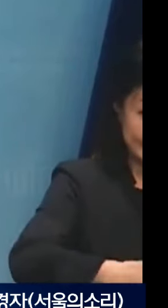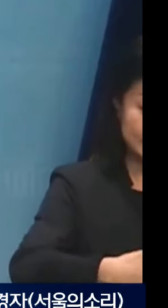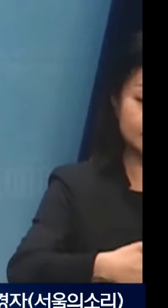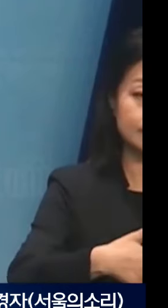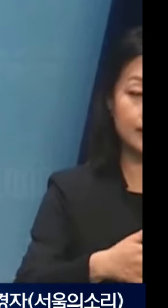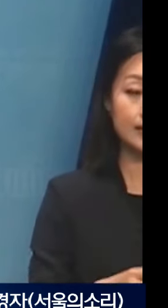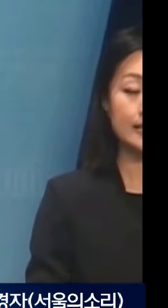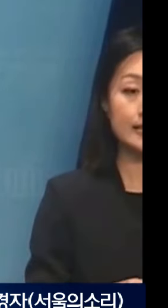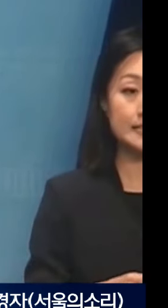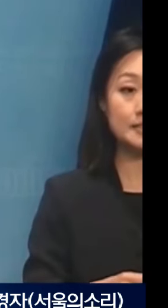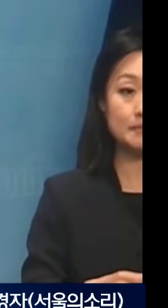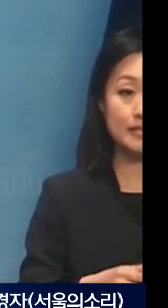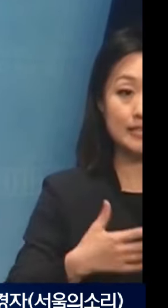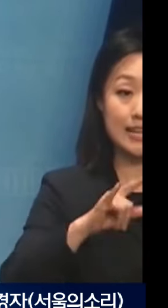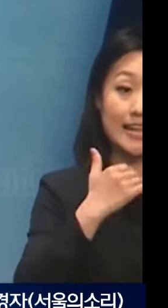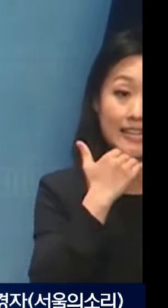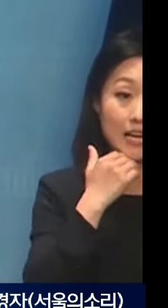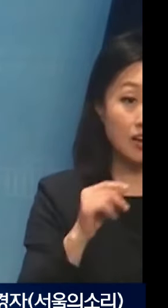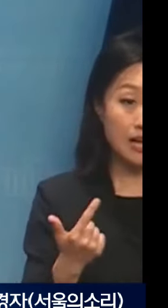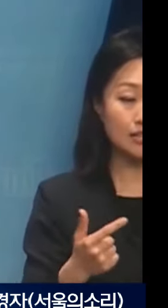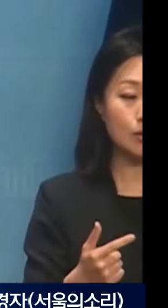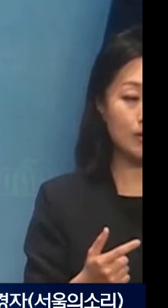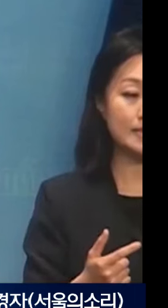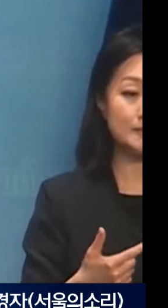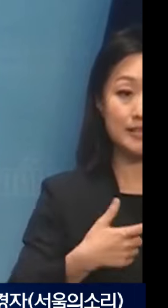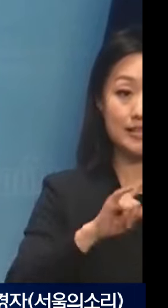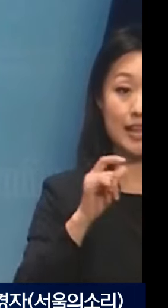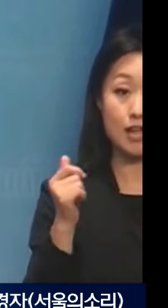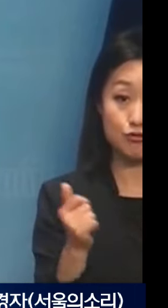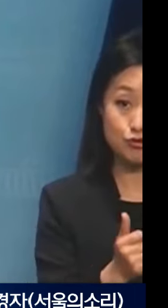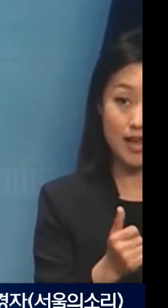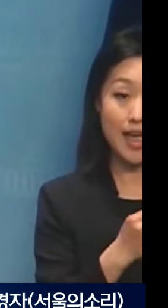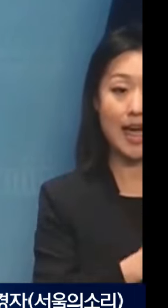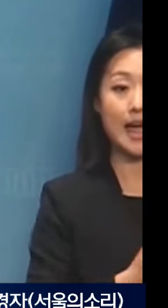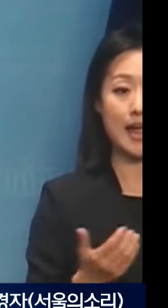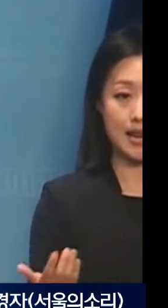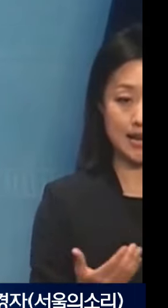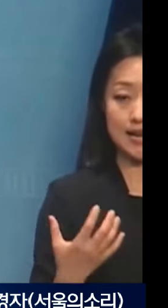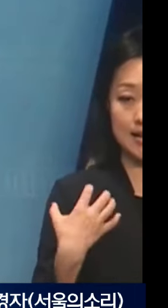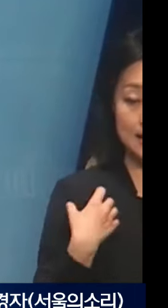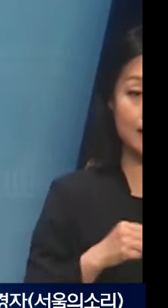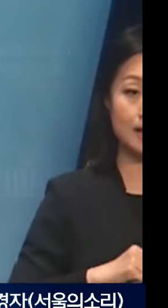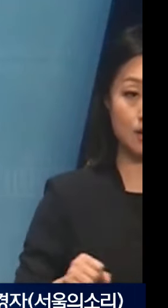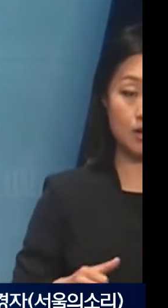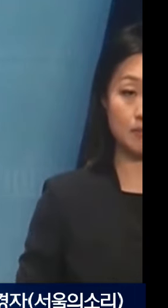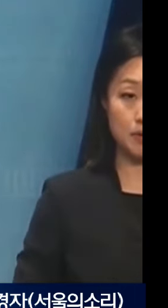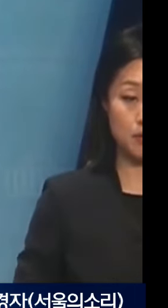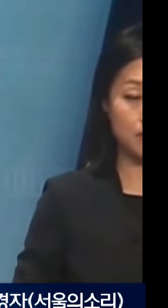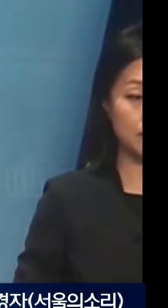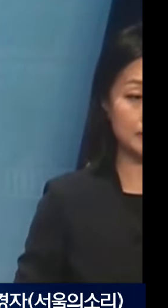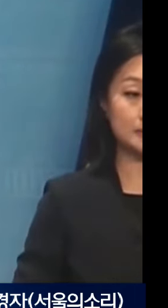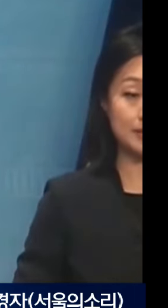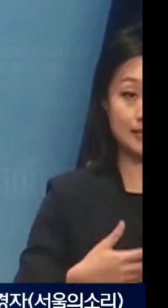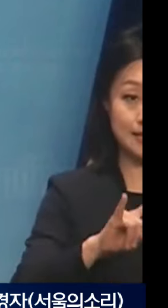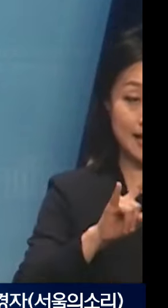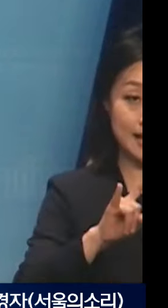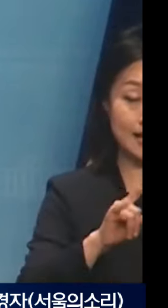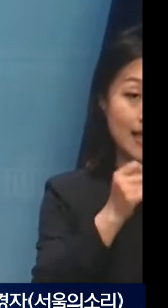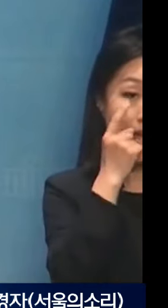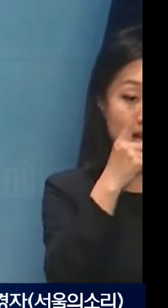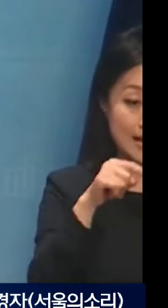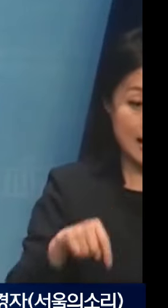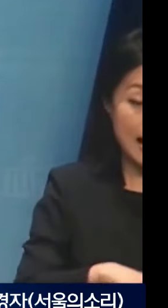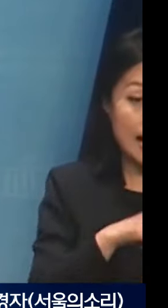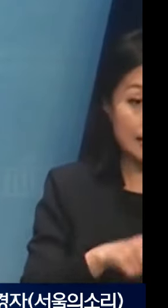기다리는 것이 아닌 21대 국회가 해야 할 일을 하는 것입니다. 이에 우리는 21대 국회의 남은 일정과